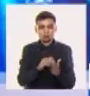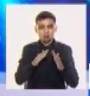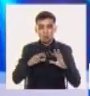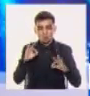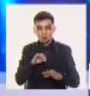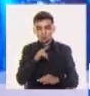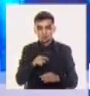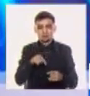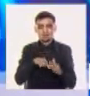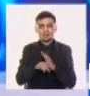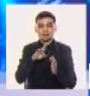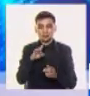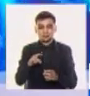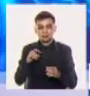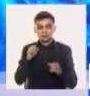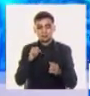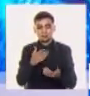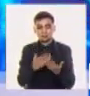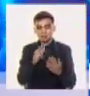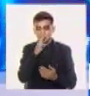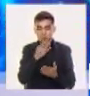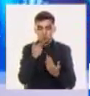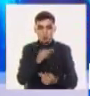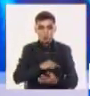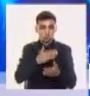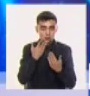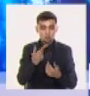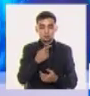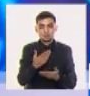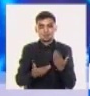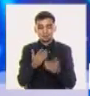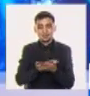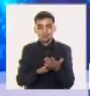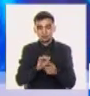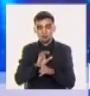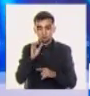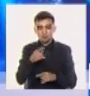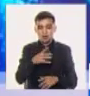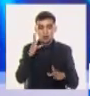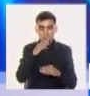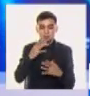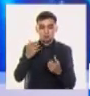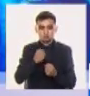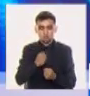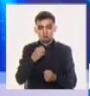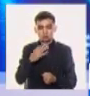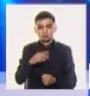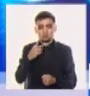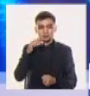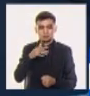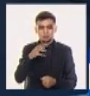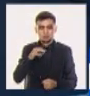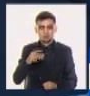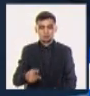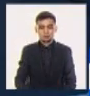раз при отсутствии доходов и работы, если подадут заявление, также могут получить данные